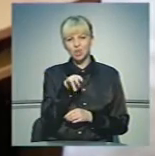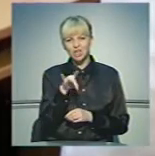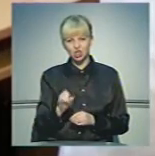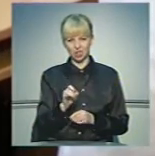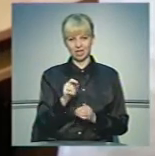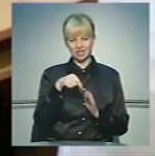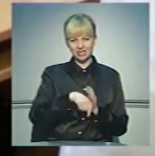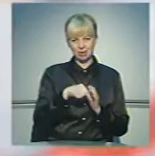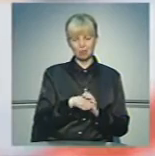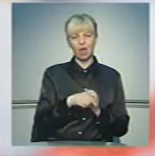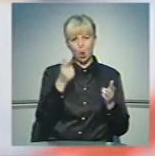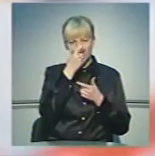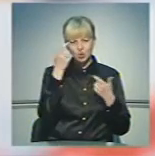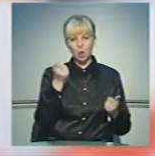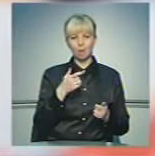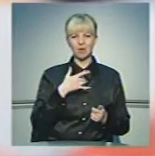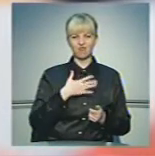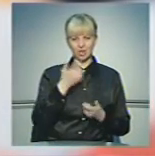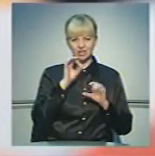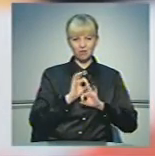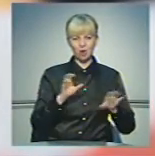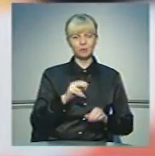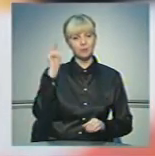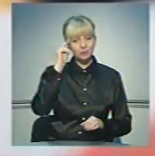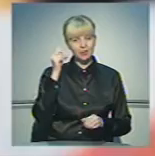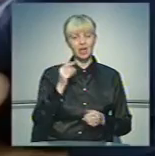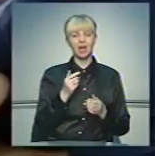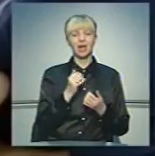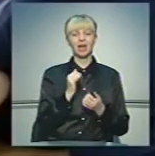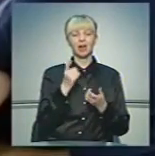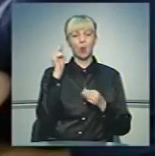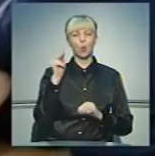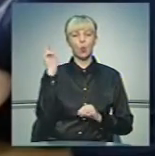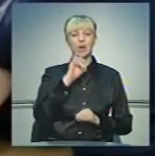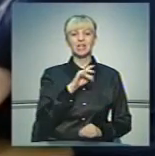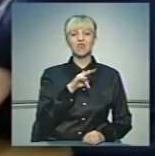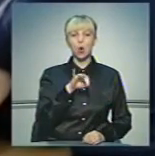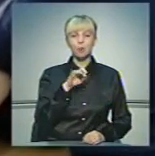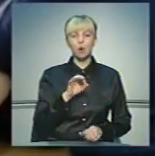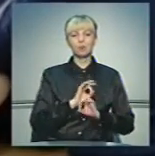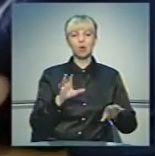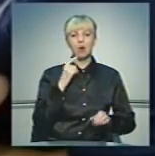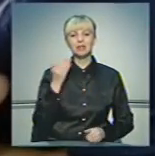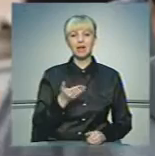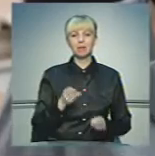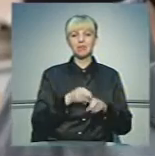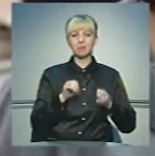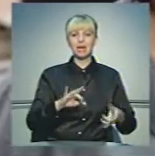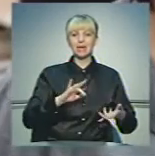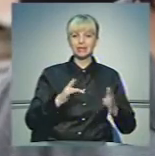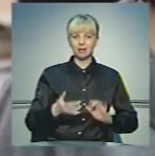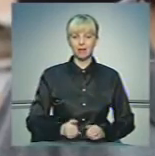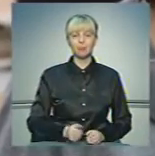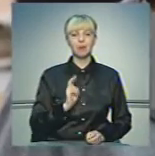контент, розголошення приватної інформації. Тому учням на уроках інформатики проводять лекції з безпеки в інтернеті. Про те,